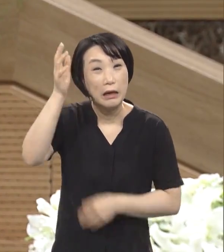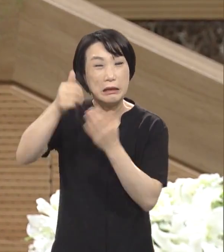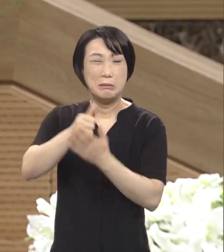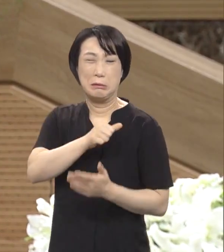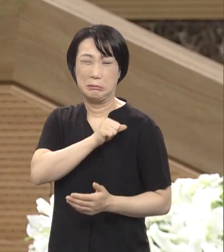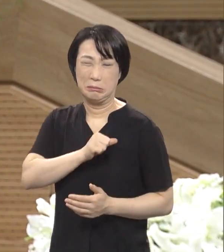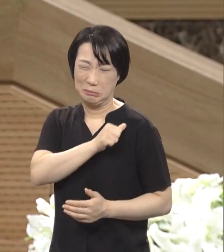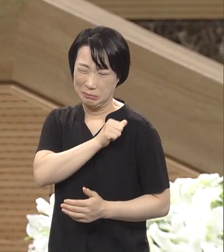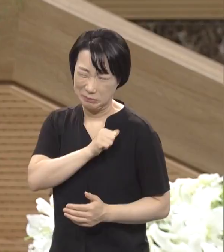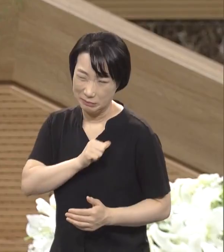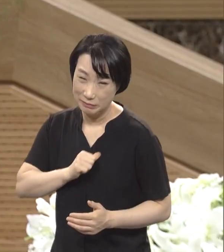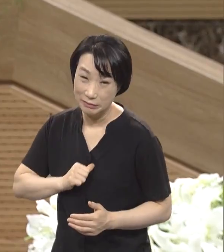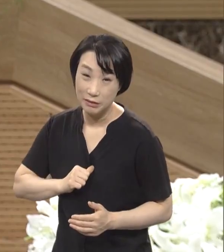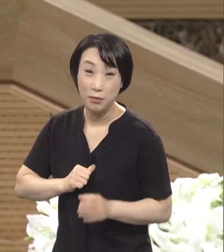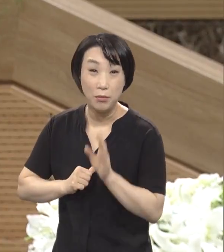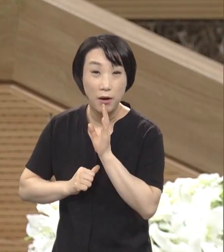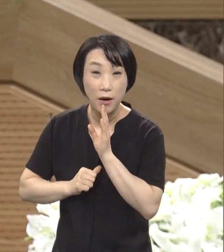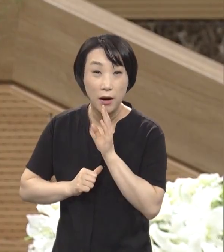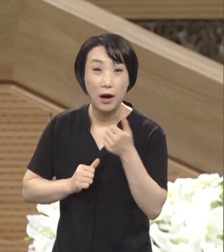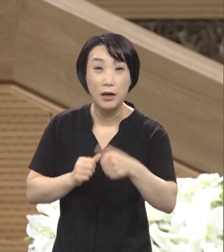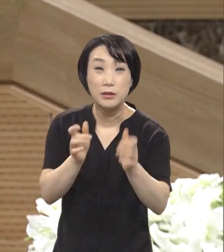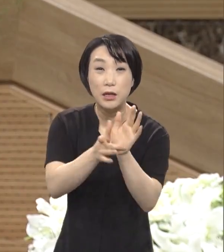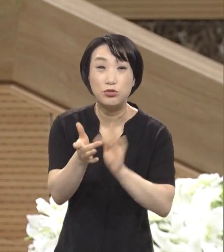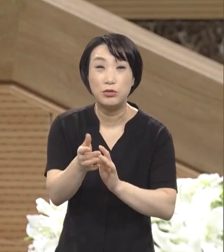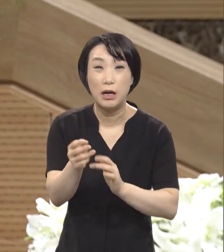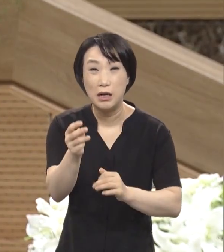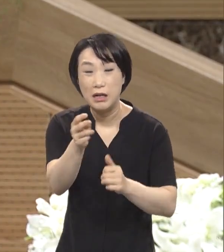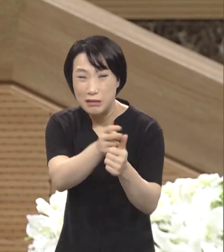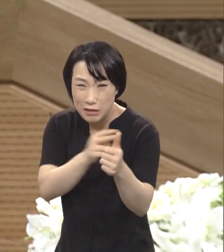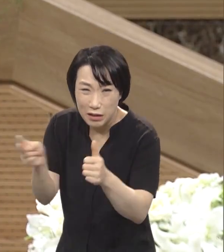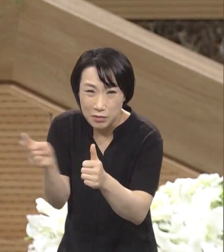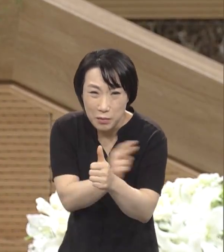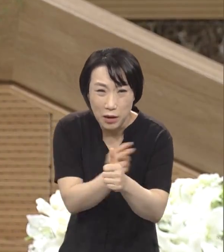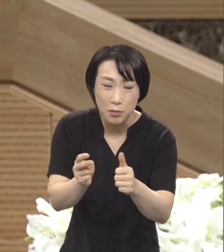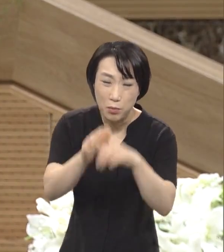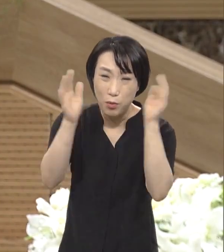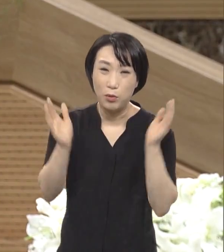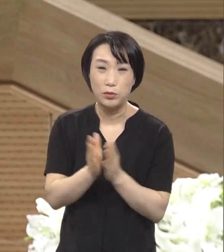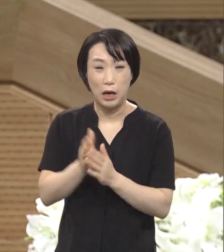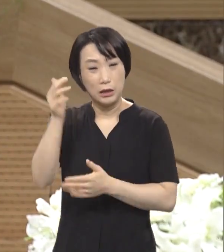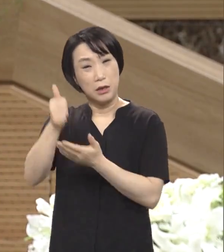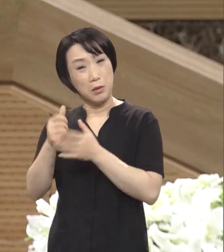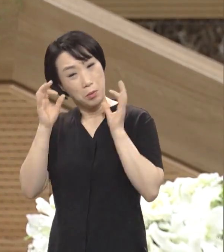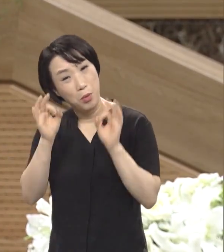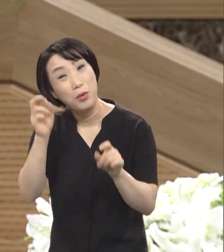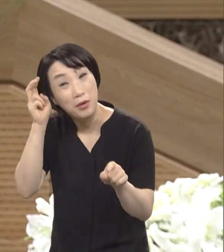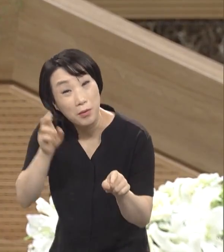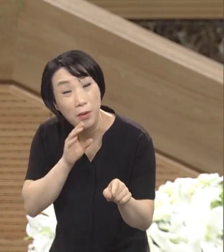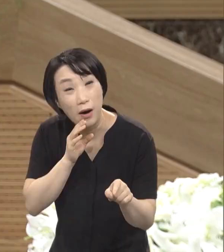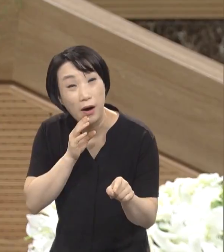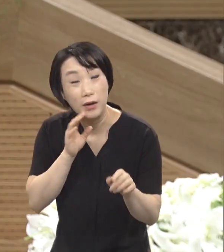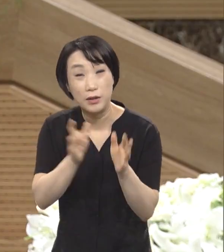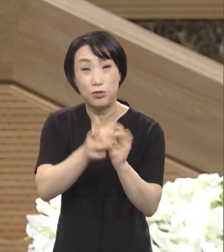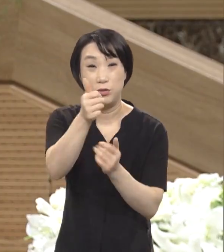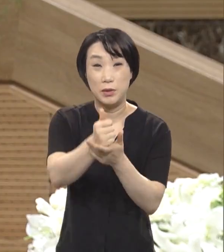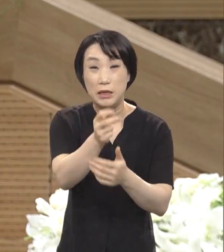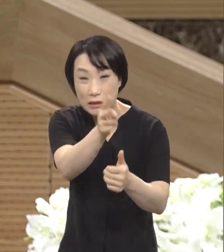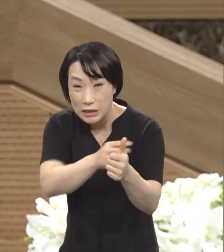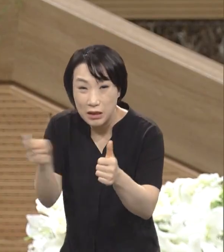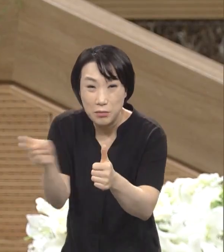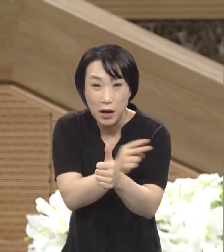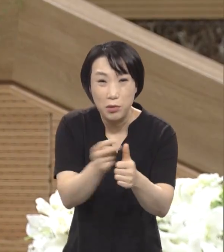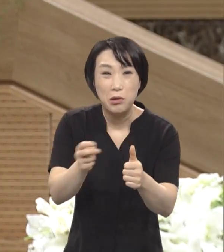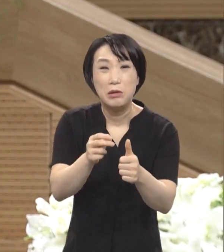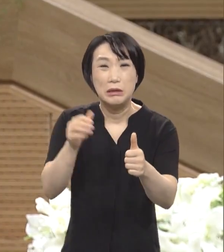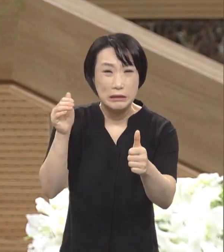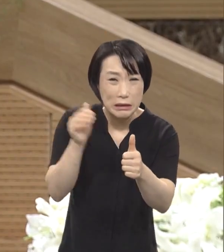참으시고 그 아들이 매맞는 그 꼴을 다 현장에서 보시면서 찔리고 상하고